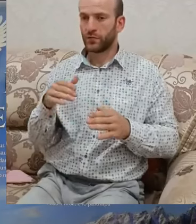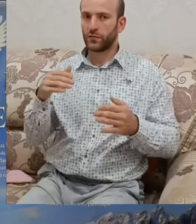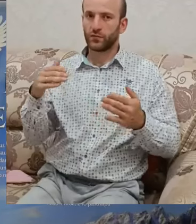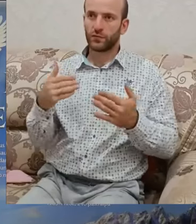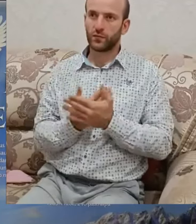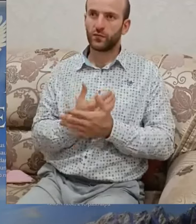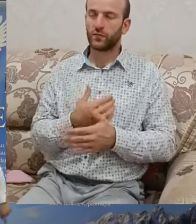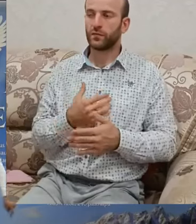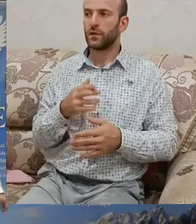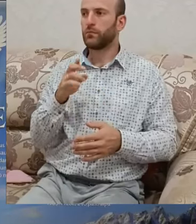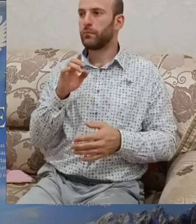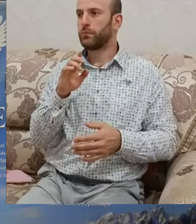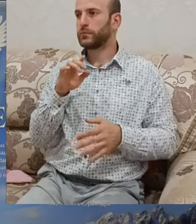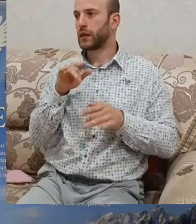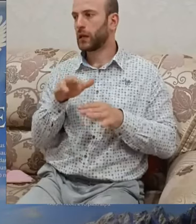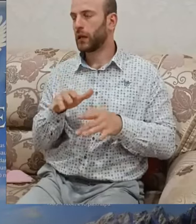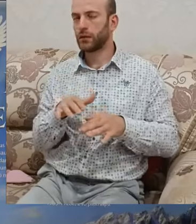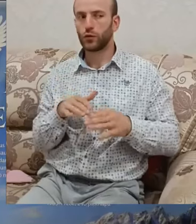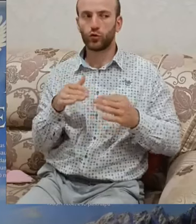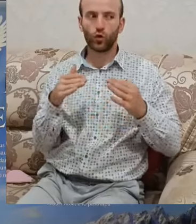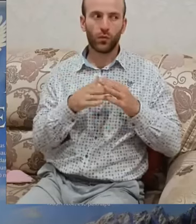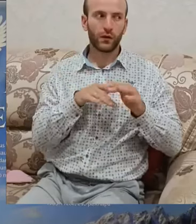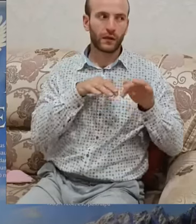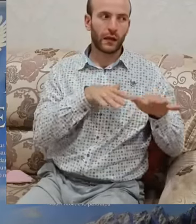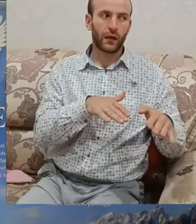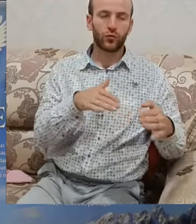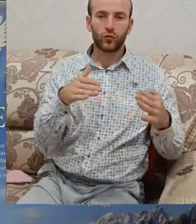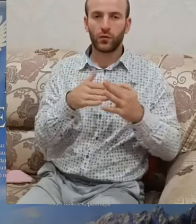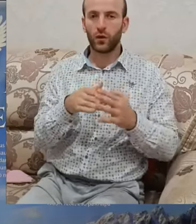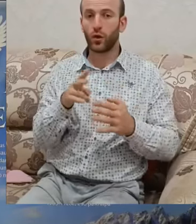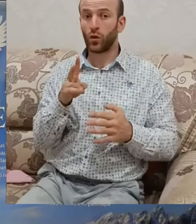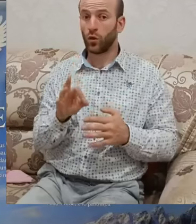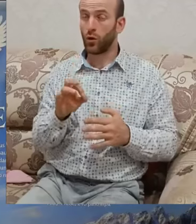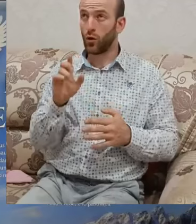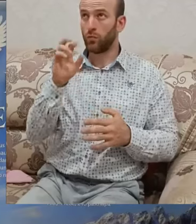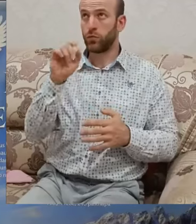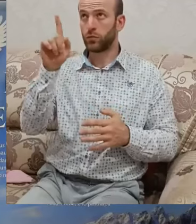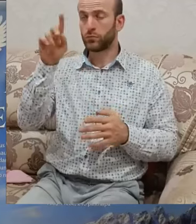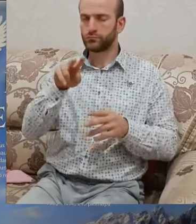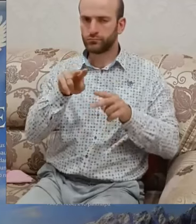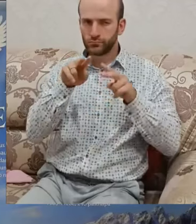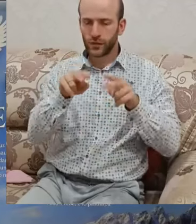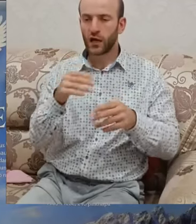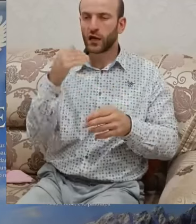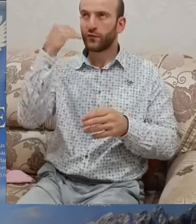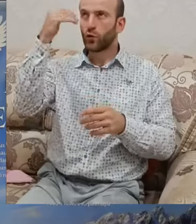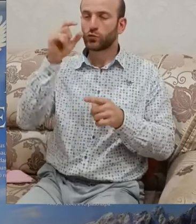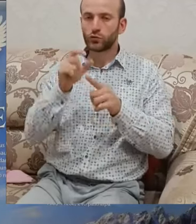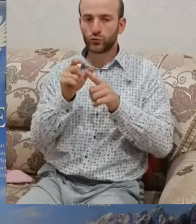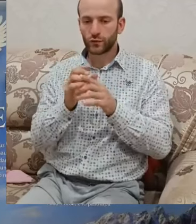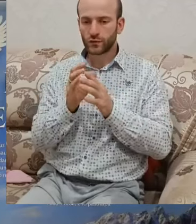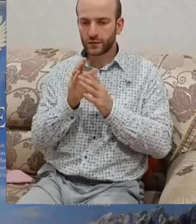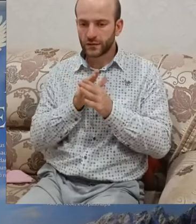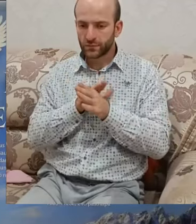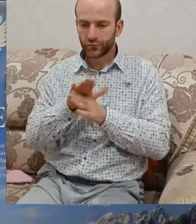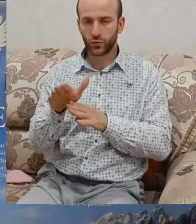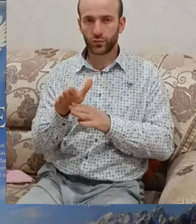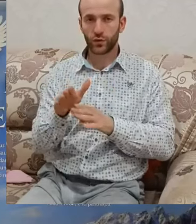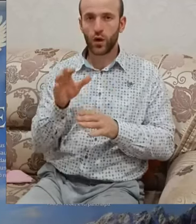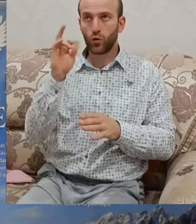stebi, kad jo žodis būtų išpildytas. Но Бог наблюдает, чтобы его слово исполнилось. Jis paskyrė tarnavimus. Он назначил служения,